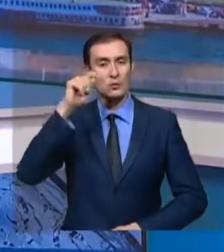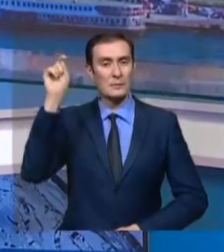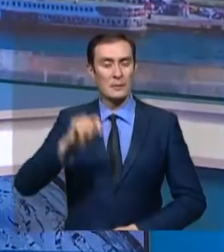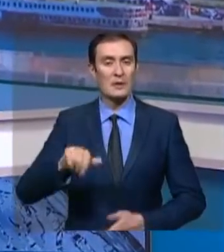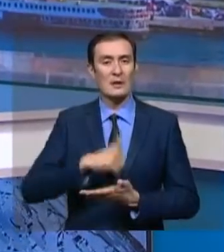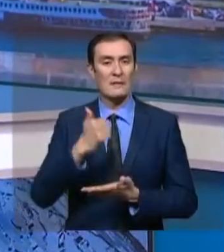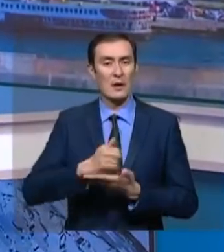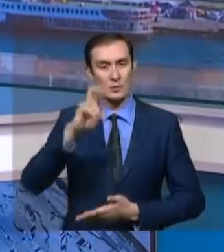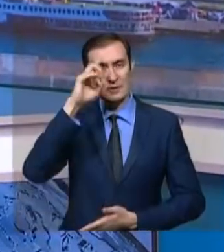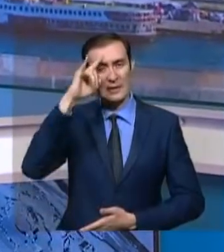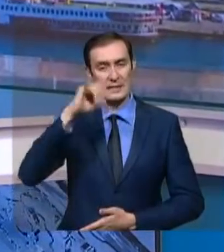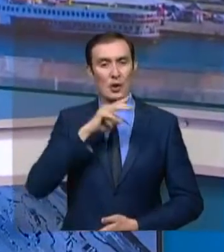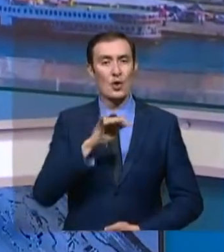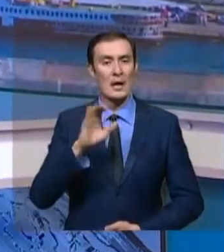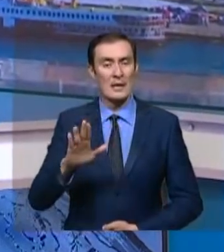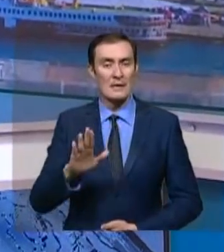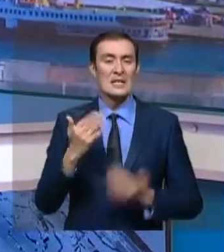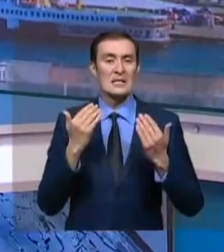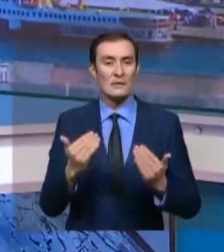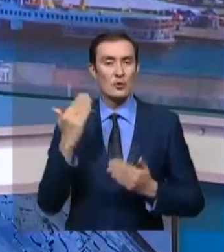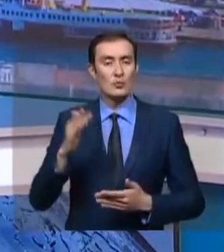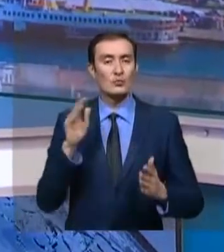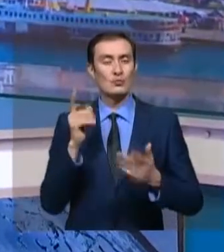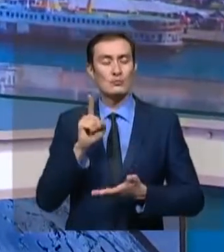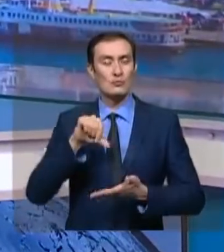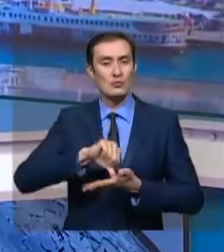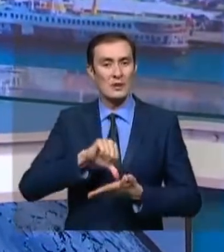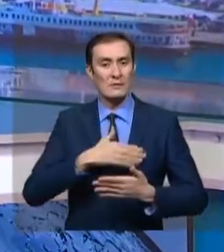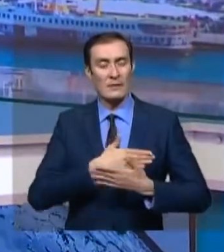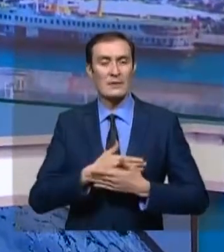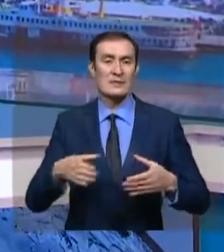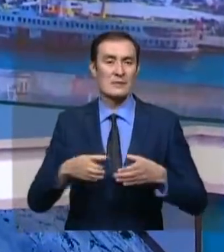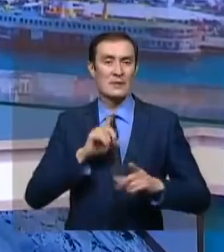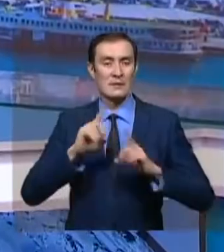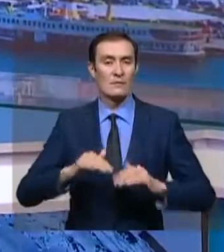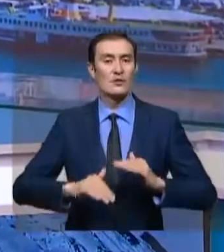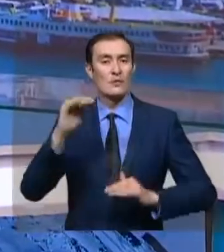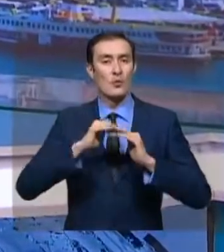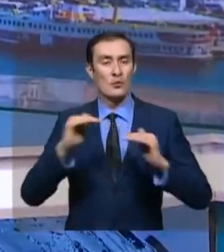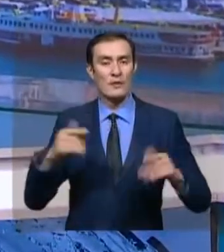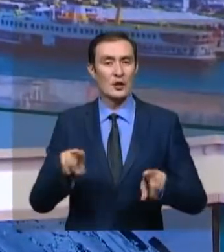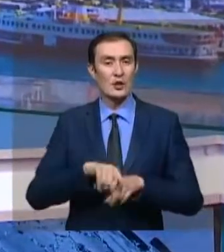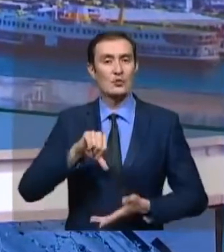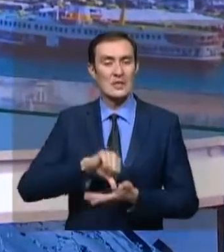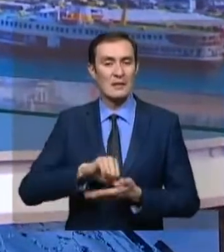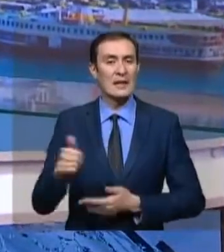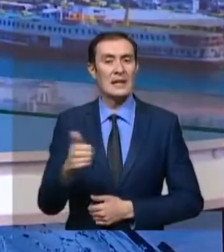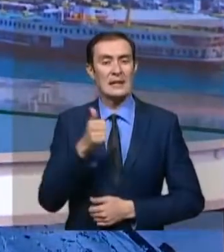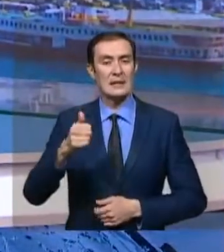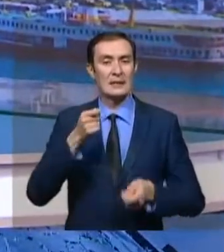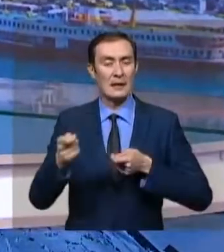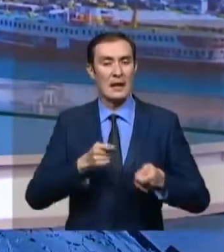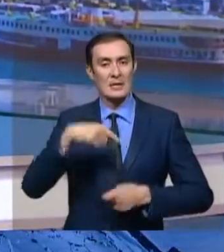прибыл президент Казахстана Касым-Жомарт Токаев. Сегодня он принял участие в заседании совета высшего уровня. В нем также участвовали